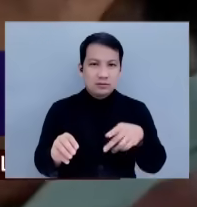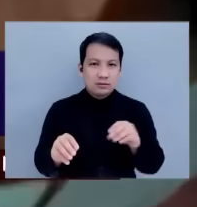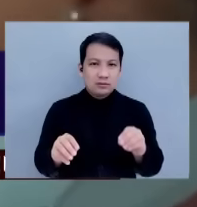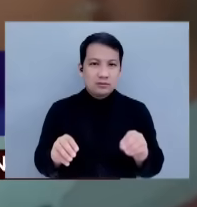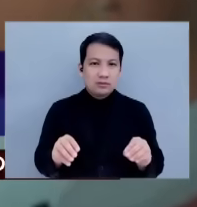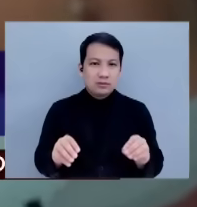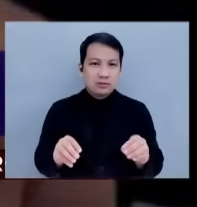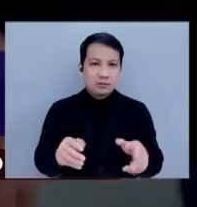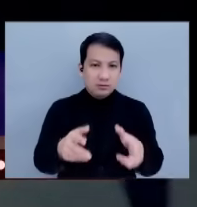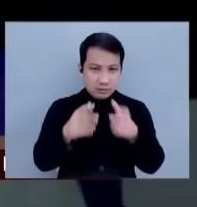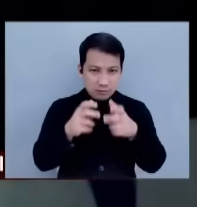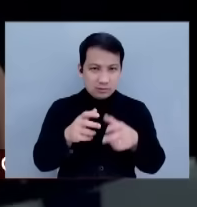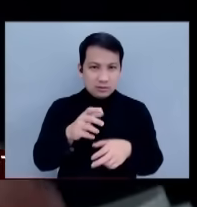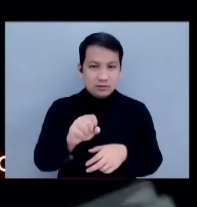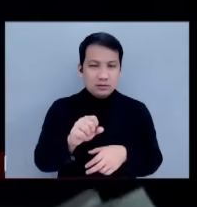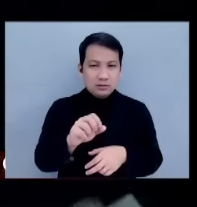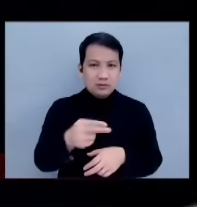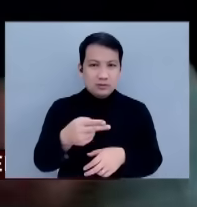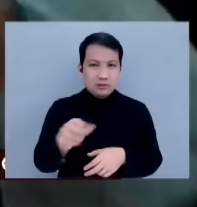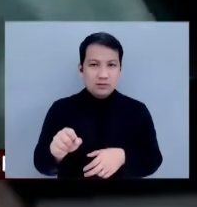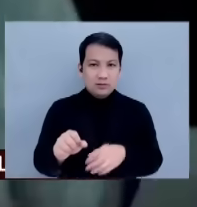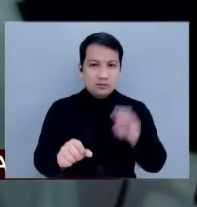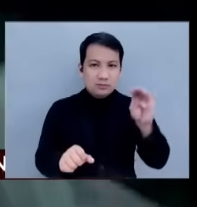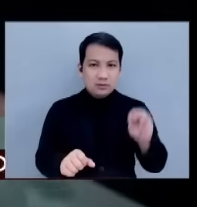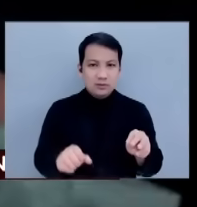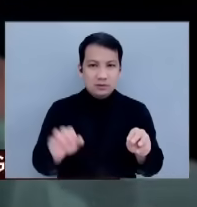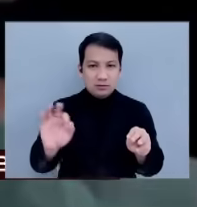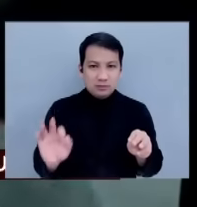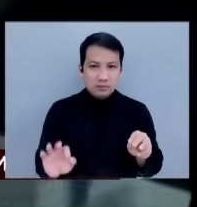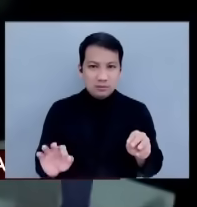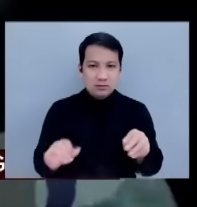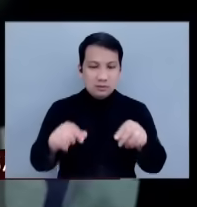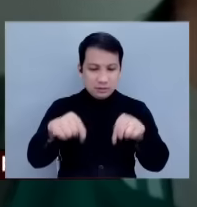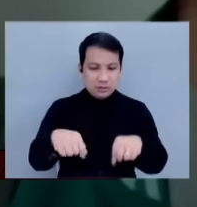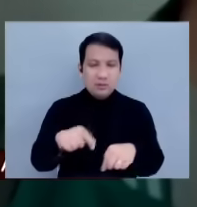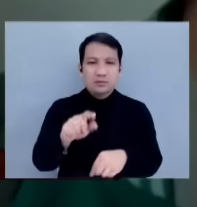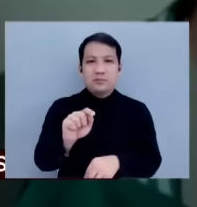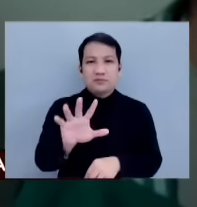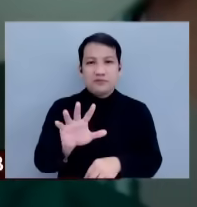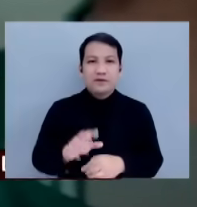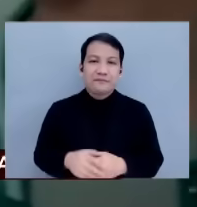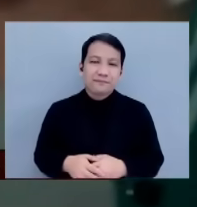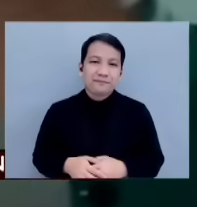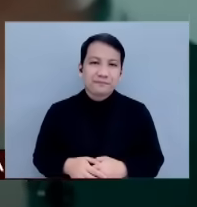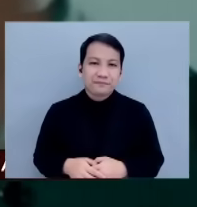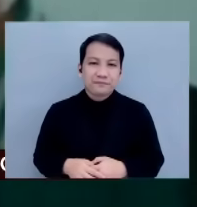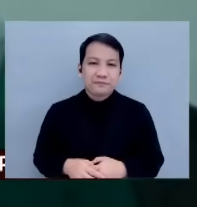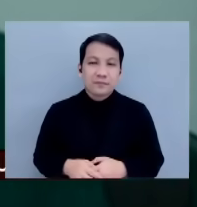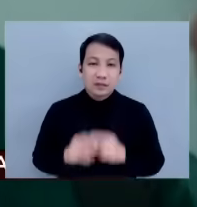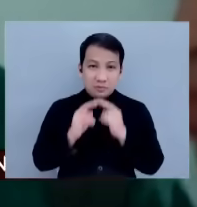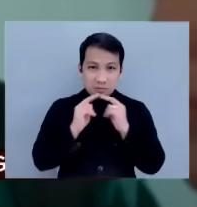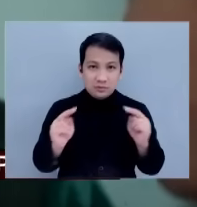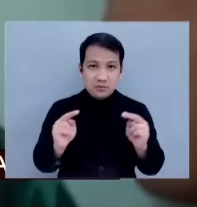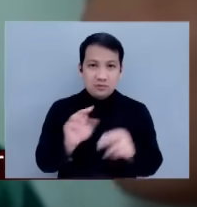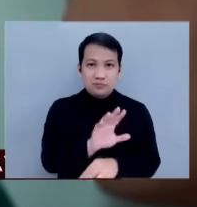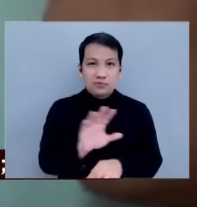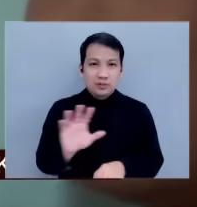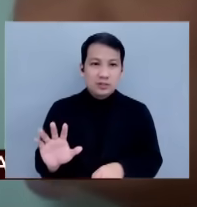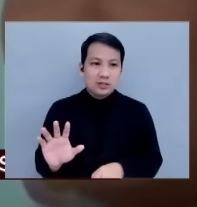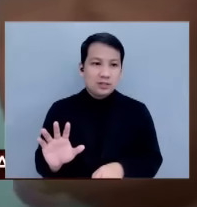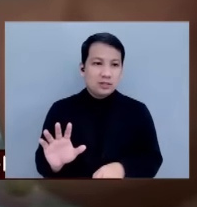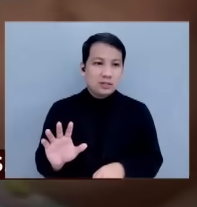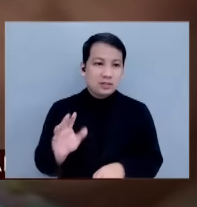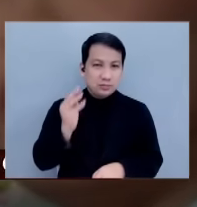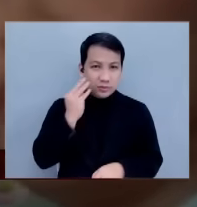sa Senior High, Lunes hanggang Biyernes, dito lang sa TV5. Nagbabalita mula sa Frontline,